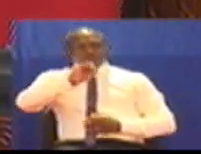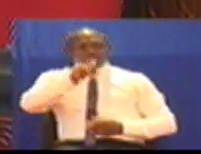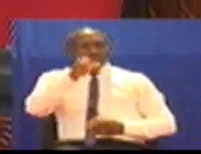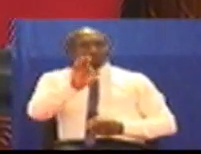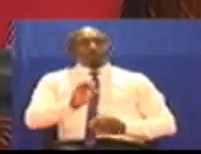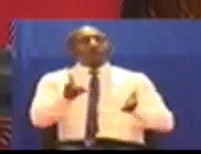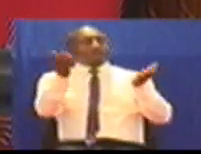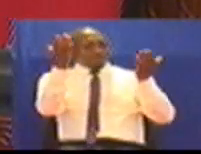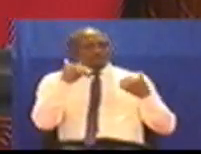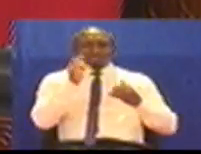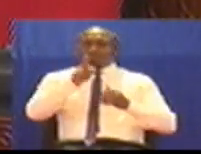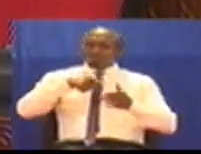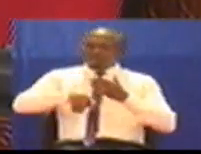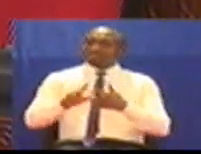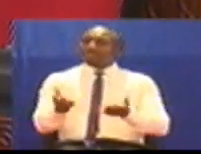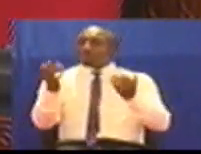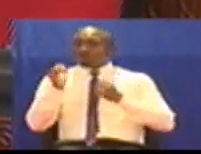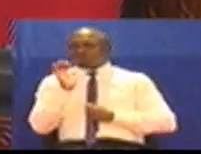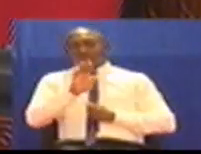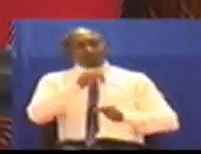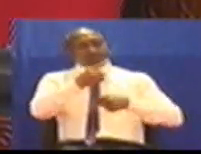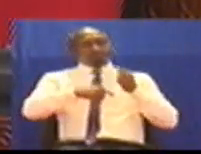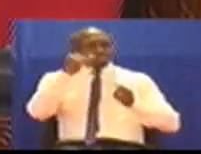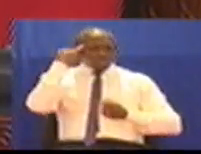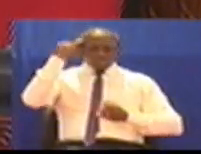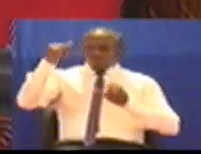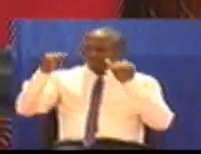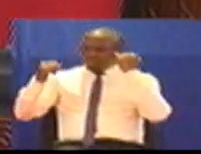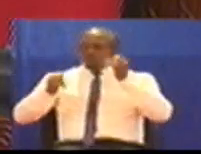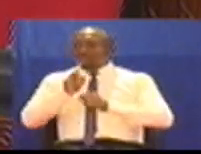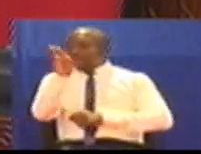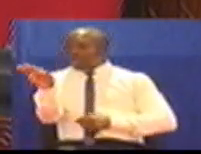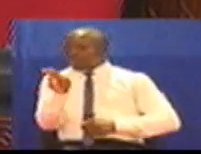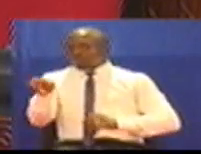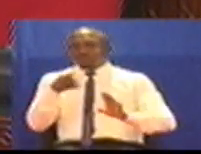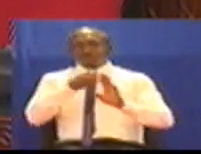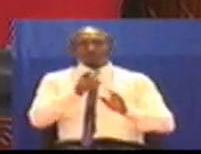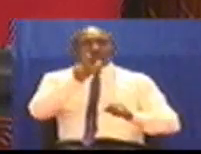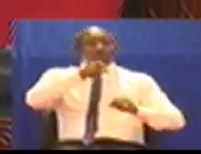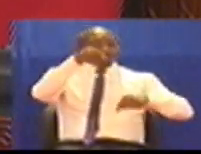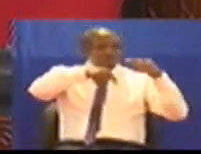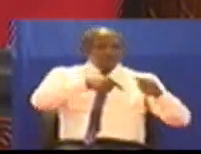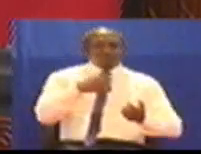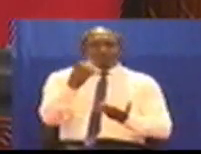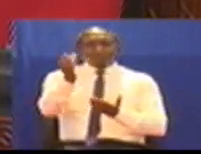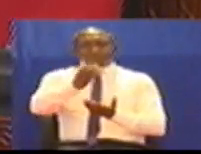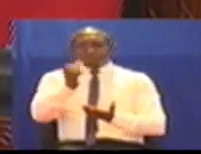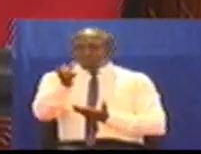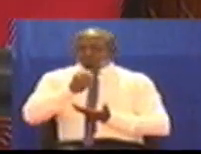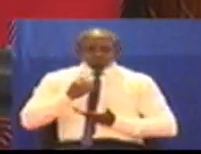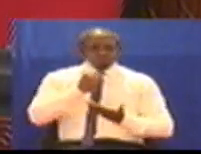ndani ya utekelezaji wake. Tuendelee kuzishauri halmashauri zetu ili na wale walemavu waweze kupata hii mikopo bila kuwa na